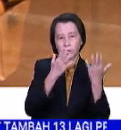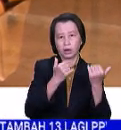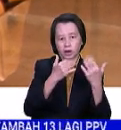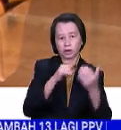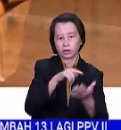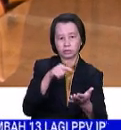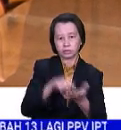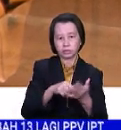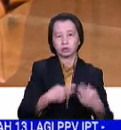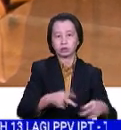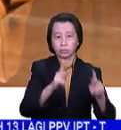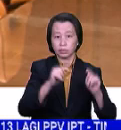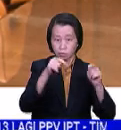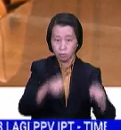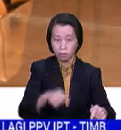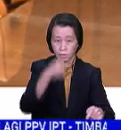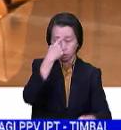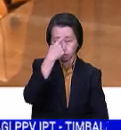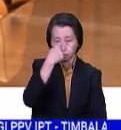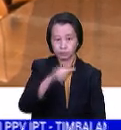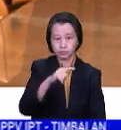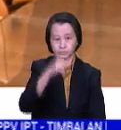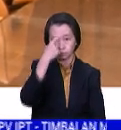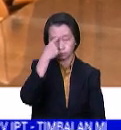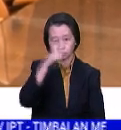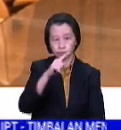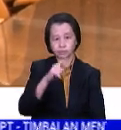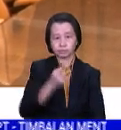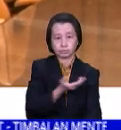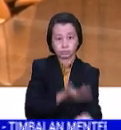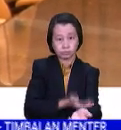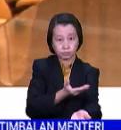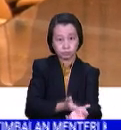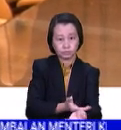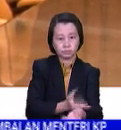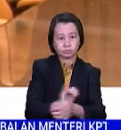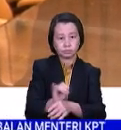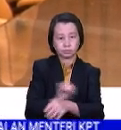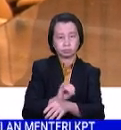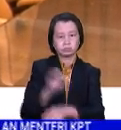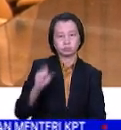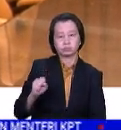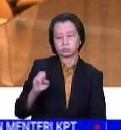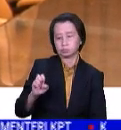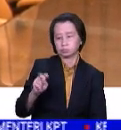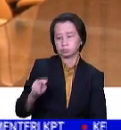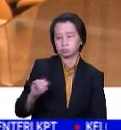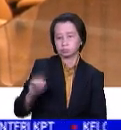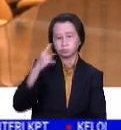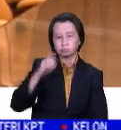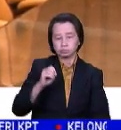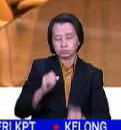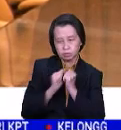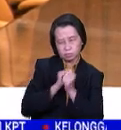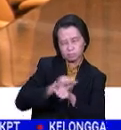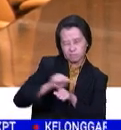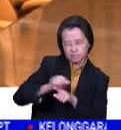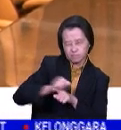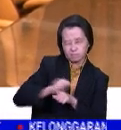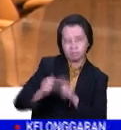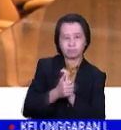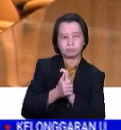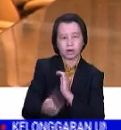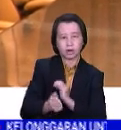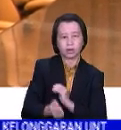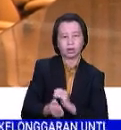satu platform yang untuk untuk pelapis pelapis industri seni gitu untuk sign kan bahkan Mike